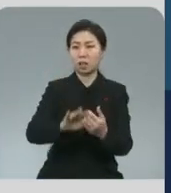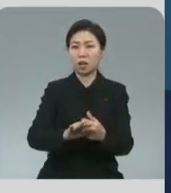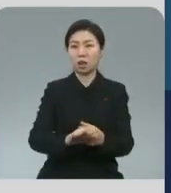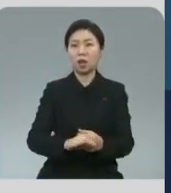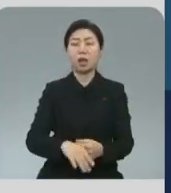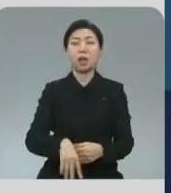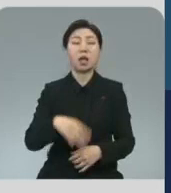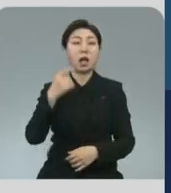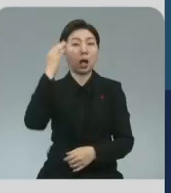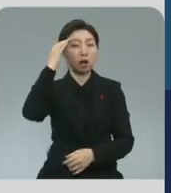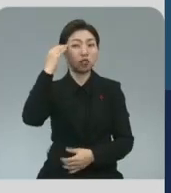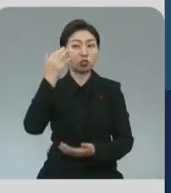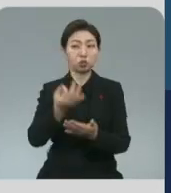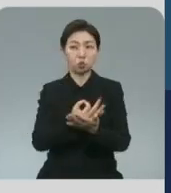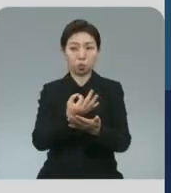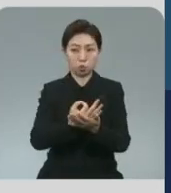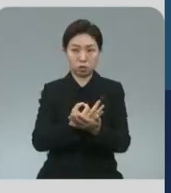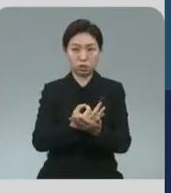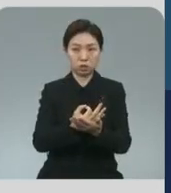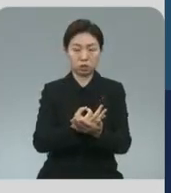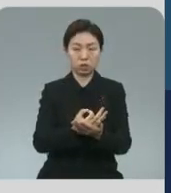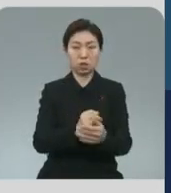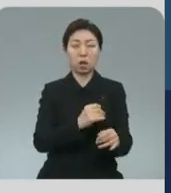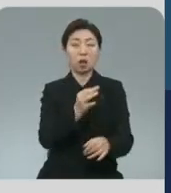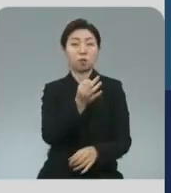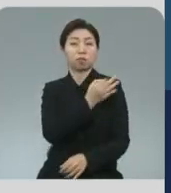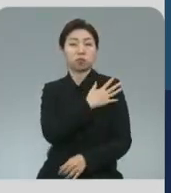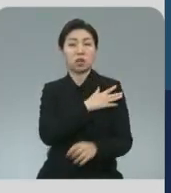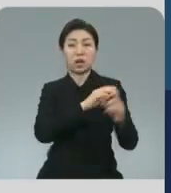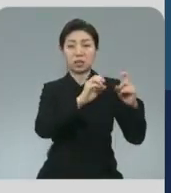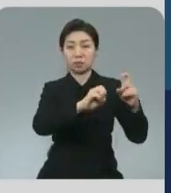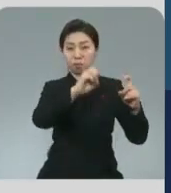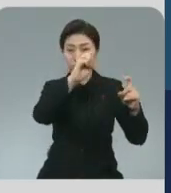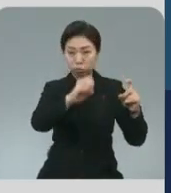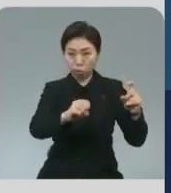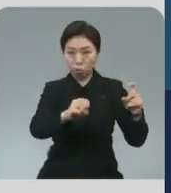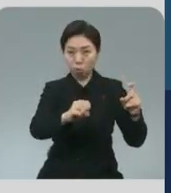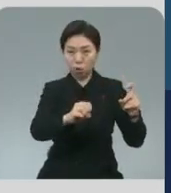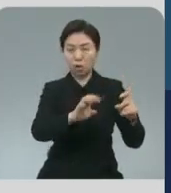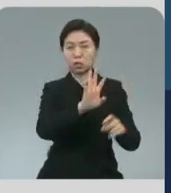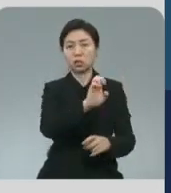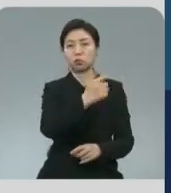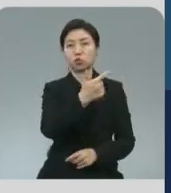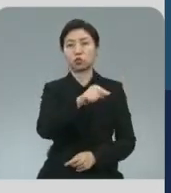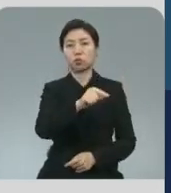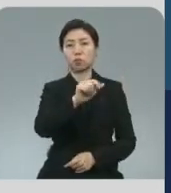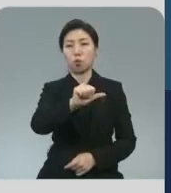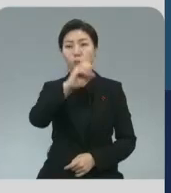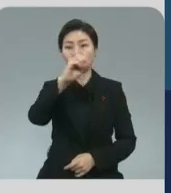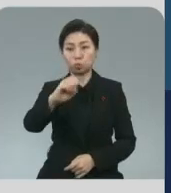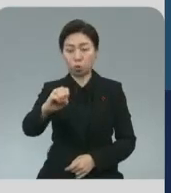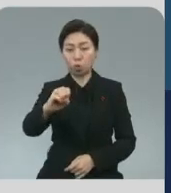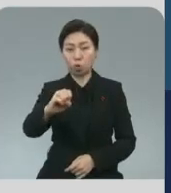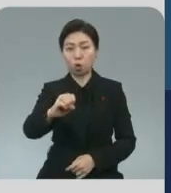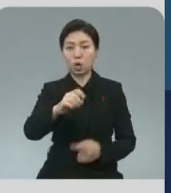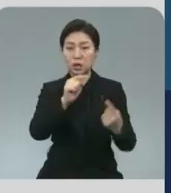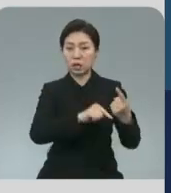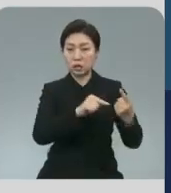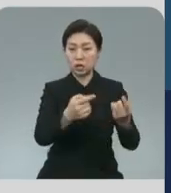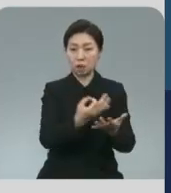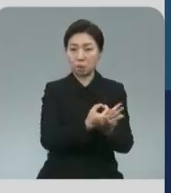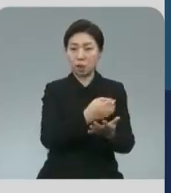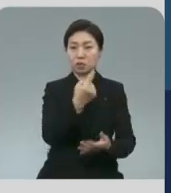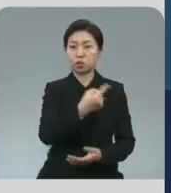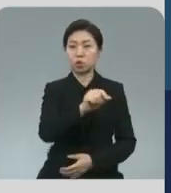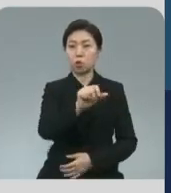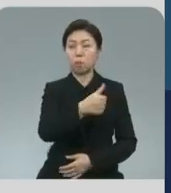о максимальных доходах с целью предоставления мировому сообществу полной и прозрачной информации о доходах и активах.